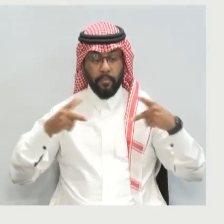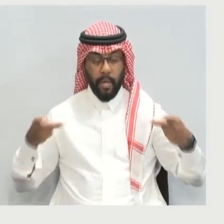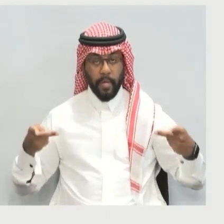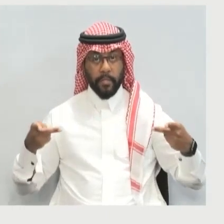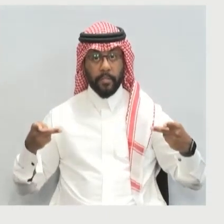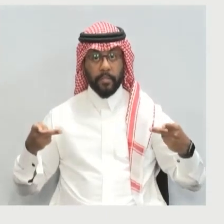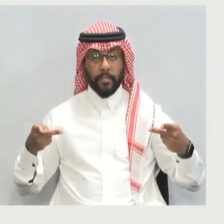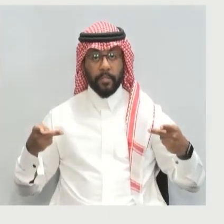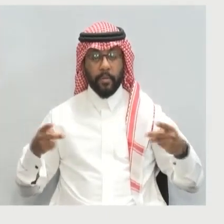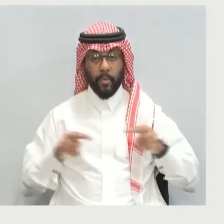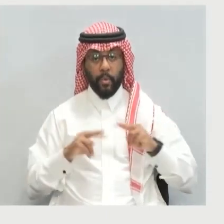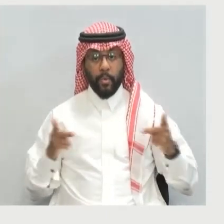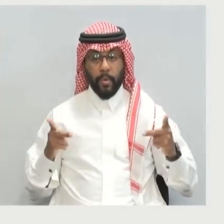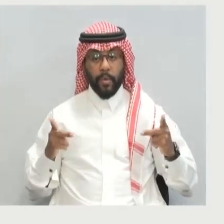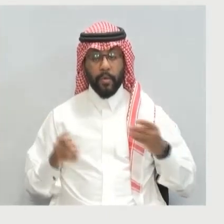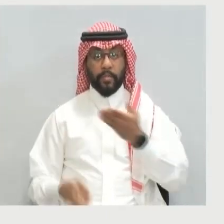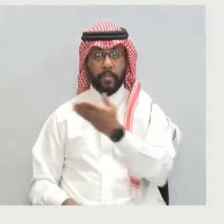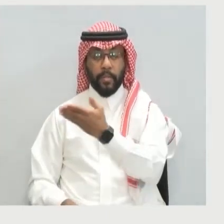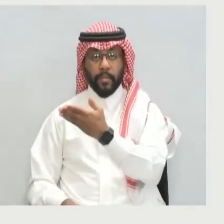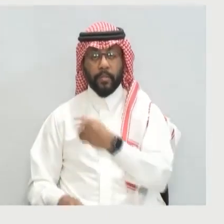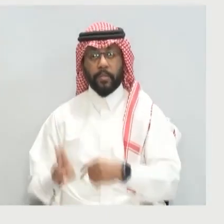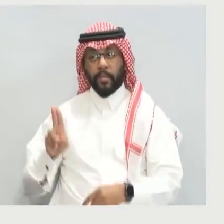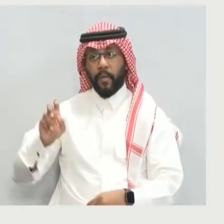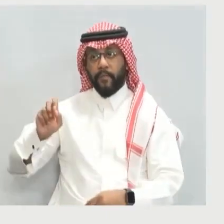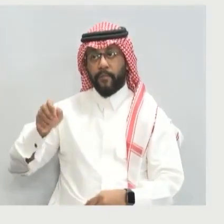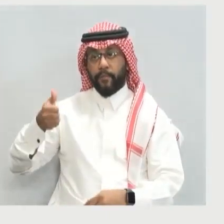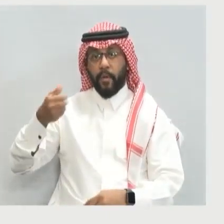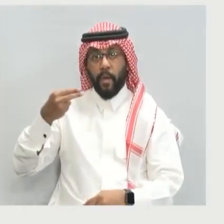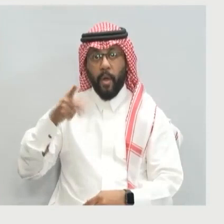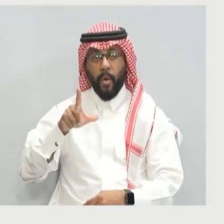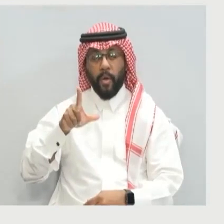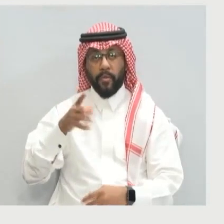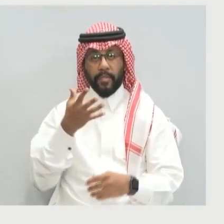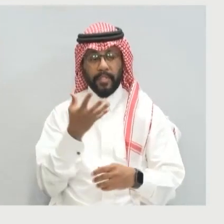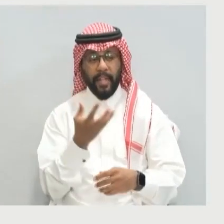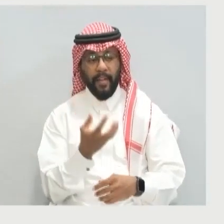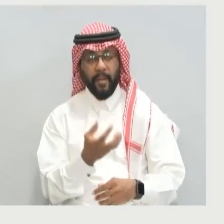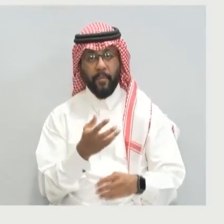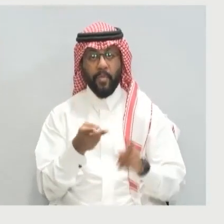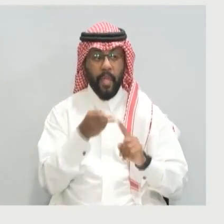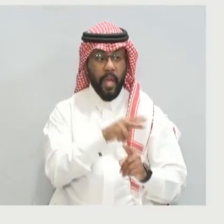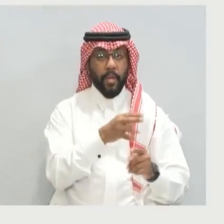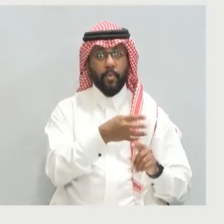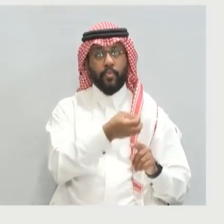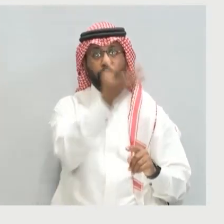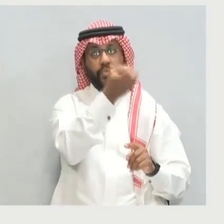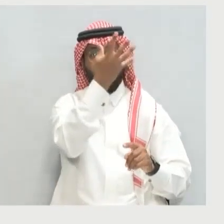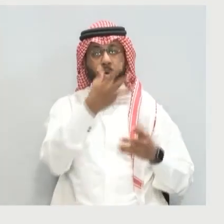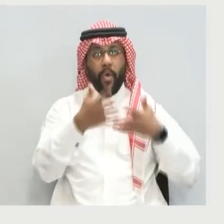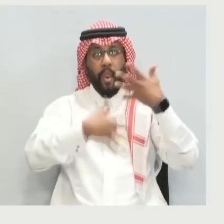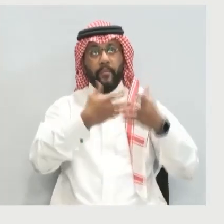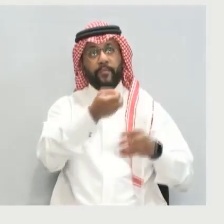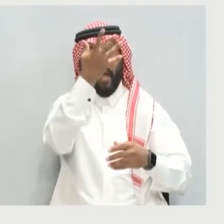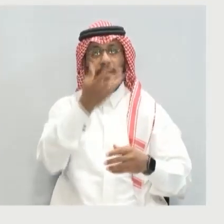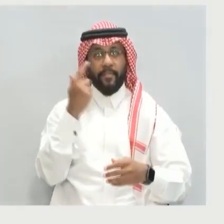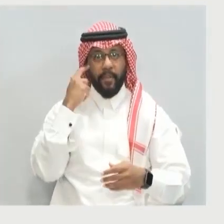المواد المتفاعله الاساسيه في التفاعل الاساسي بالتالي سيكون مستوى طاقتها اعلى وسيكون التفاعل ايضا